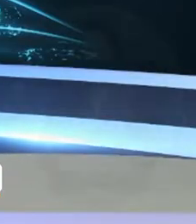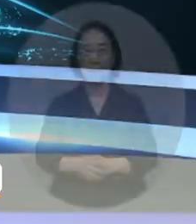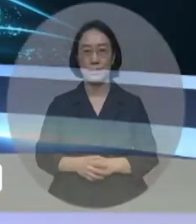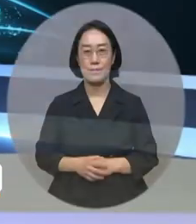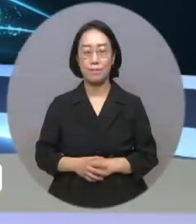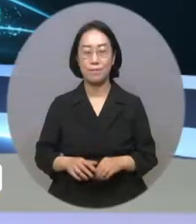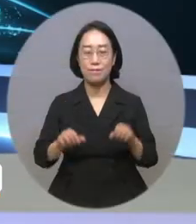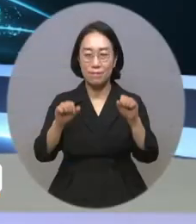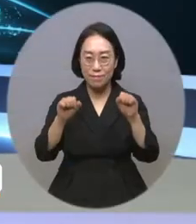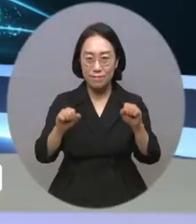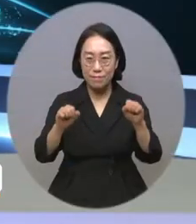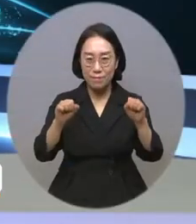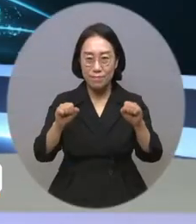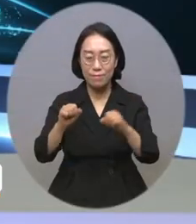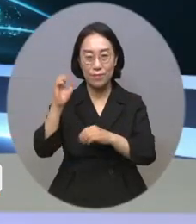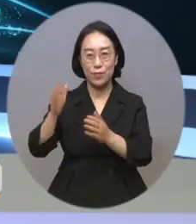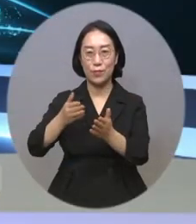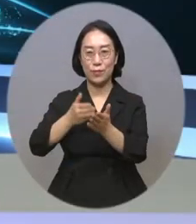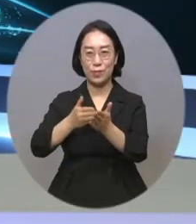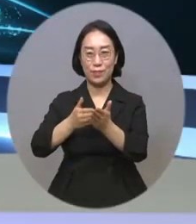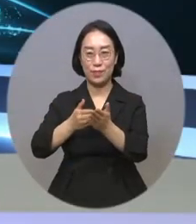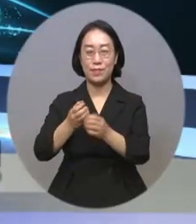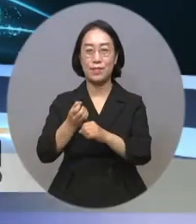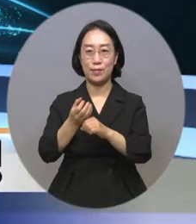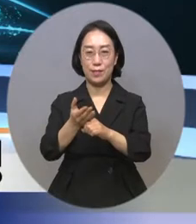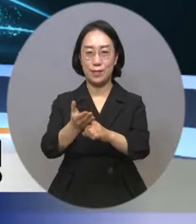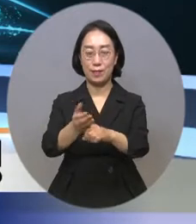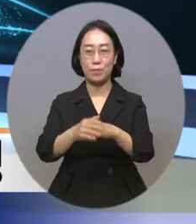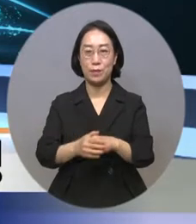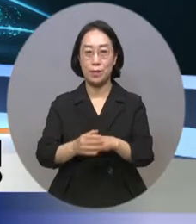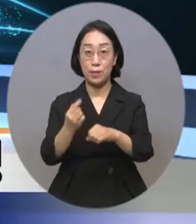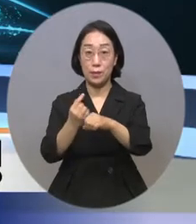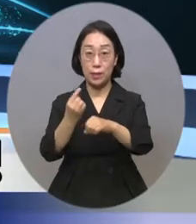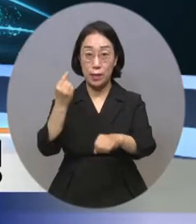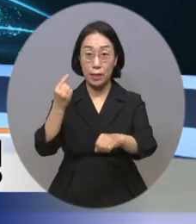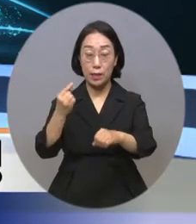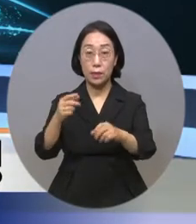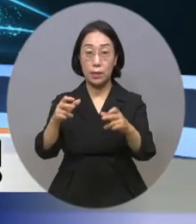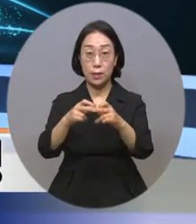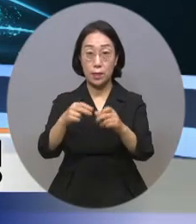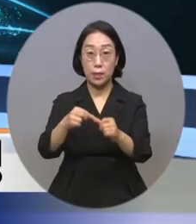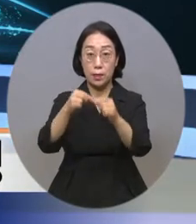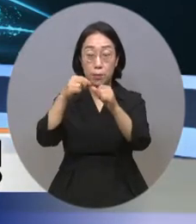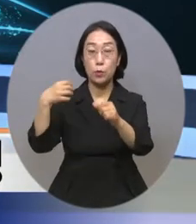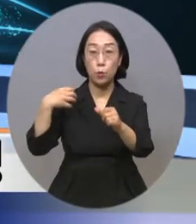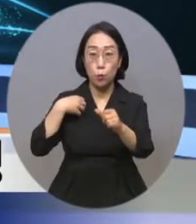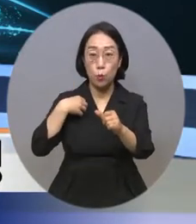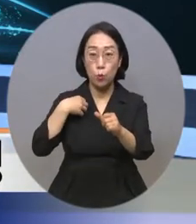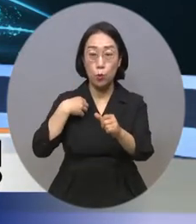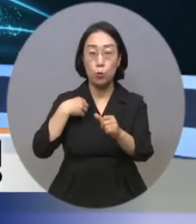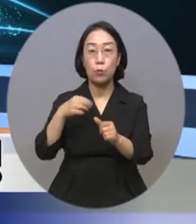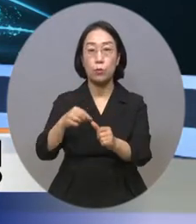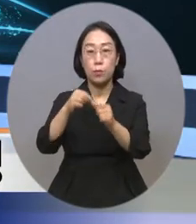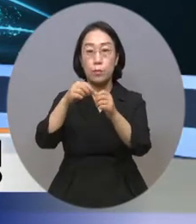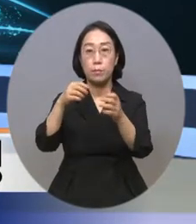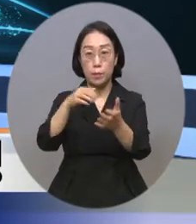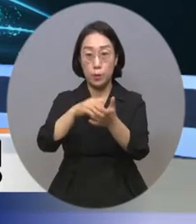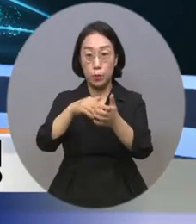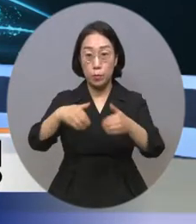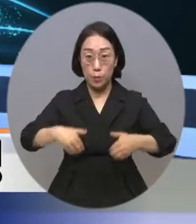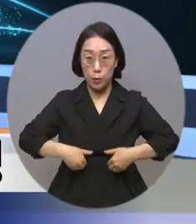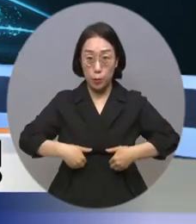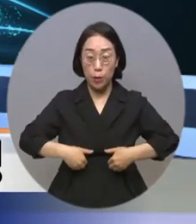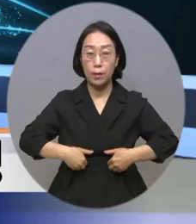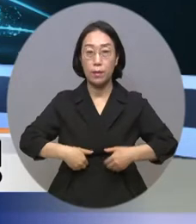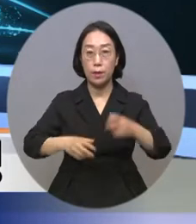시청자 여러분 안녕하십니까 복지 tv 뉴스 입니다 지난해 장애인 의무고용 을 준수해야 하는 사업체 상해 인 고용률이